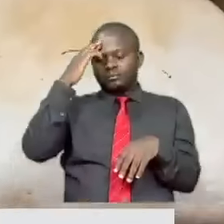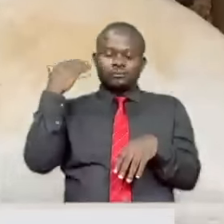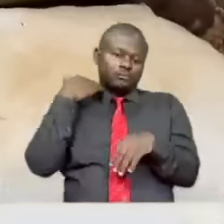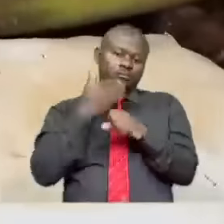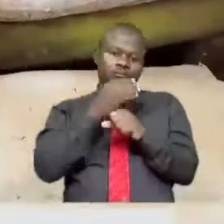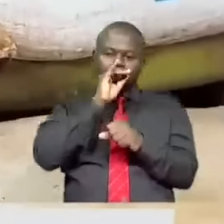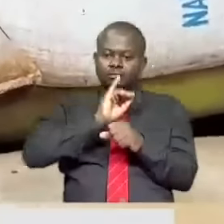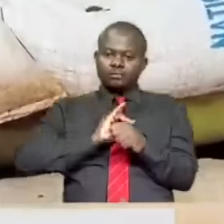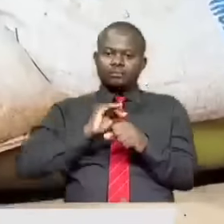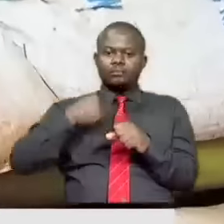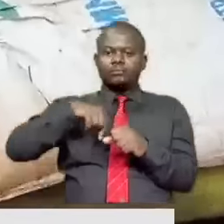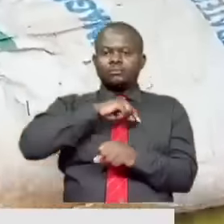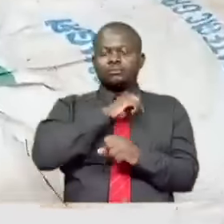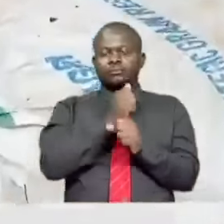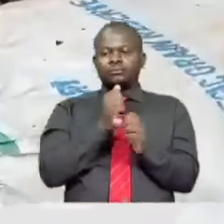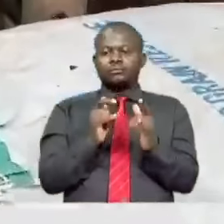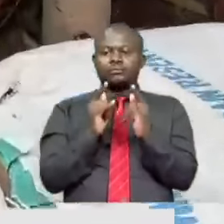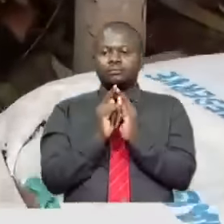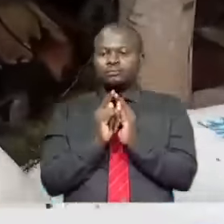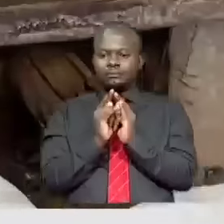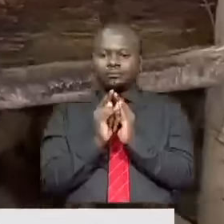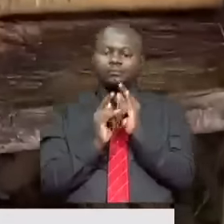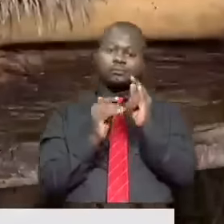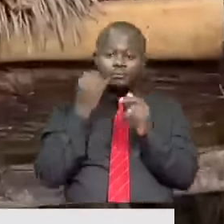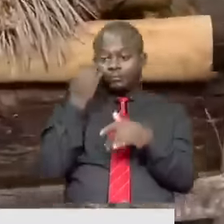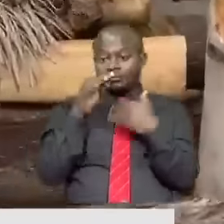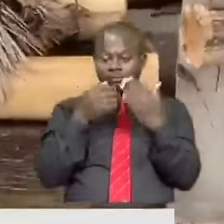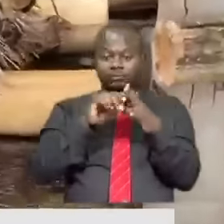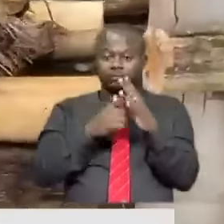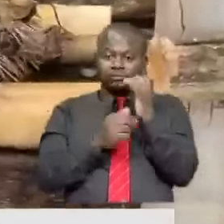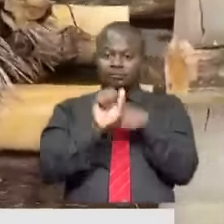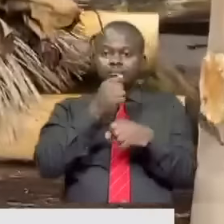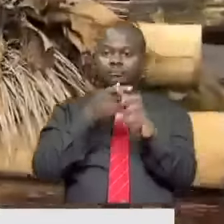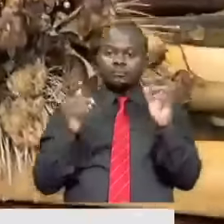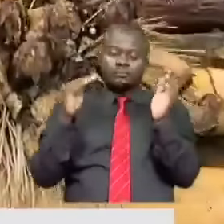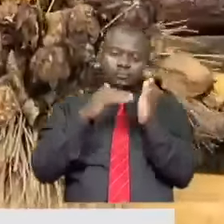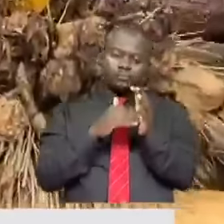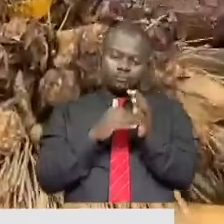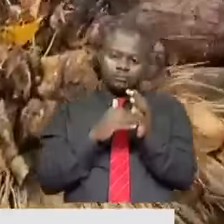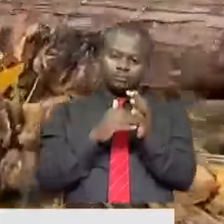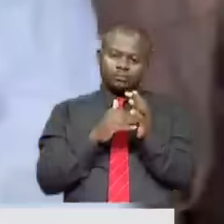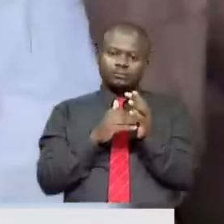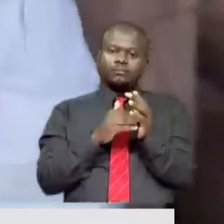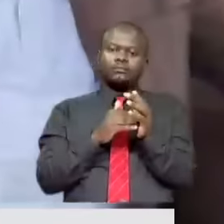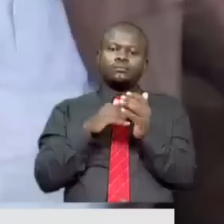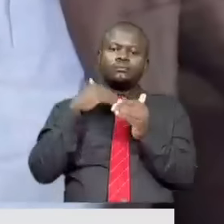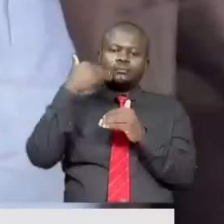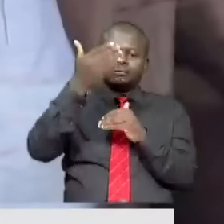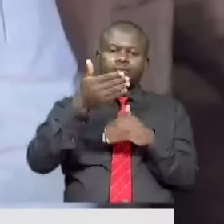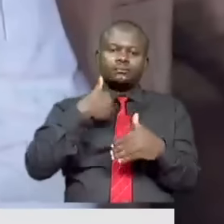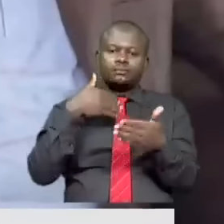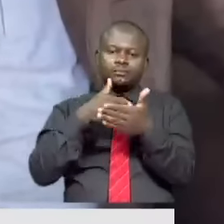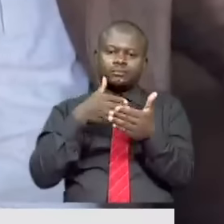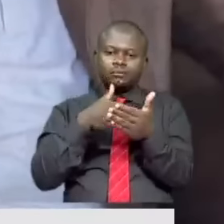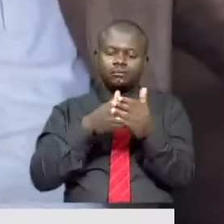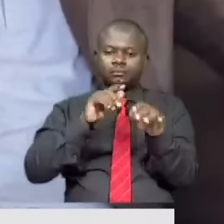yakorewe abatutsi twari twakoze inama nuko twatangira igikorwa ariko tuza kugira imbogamizi